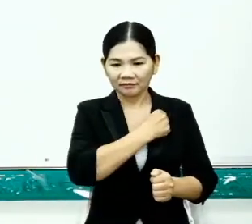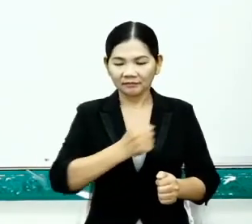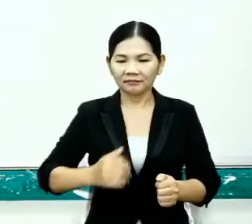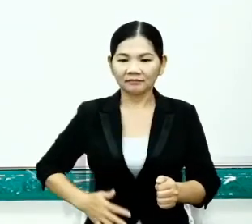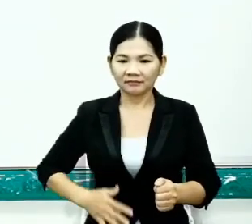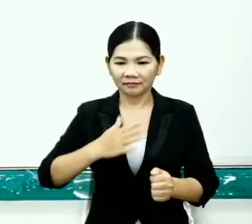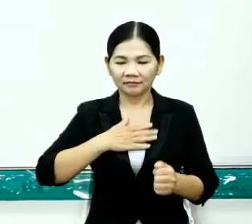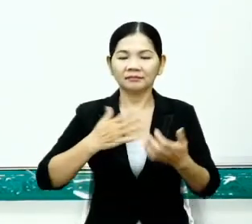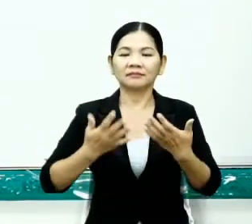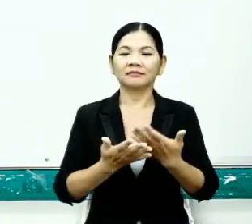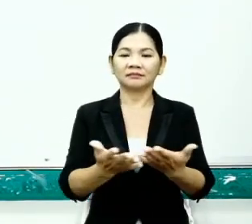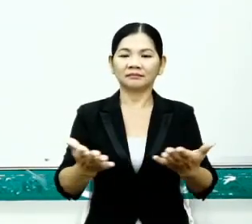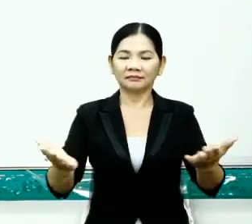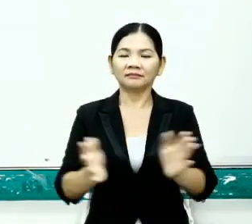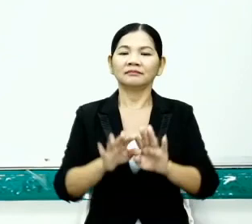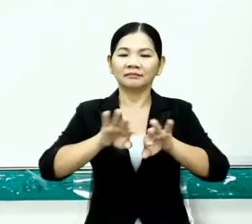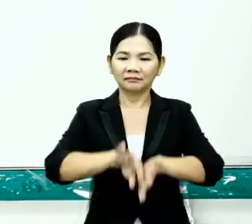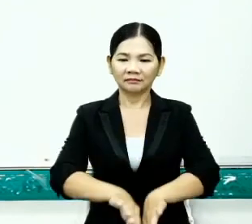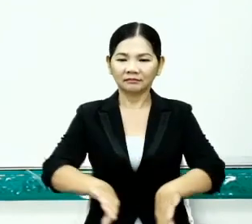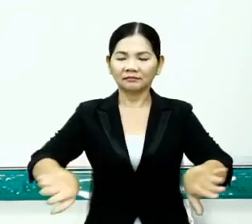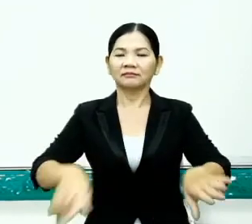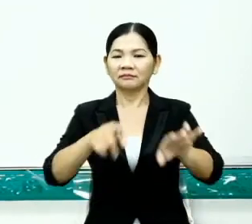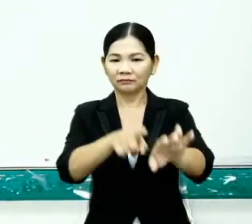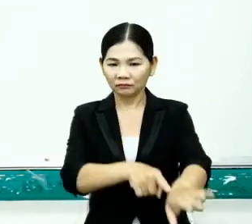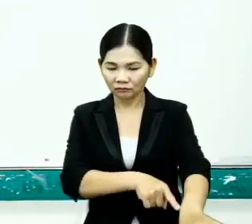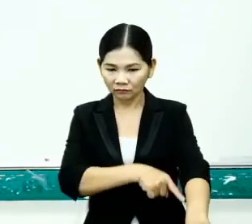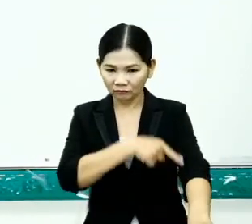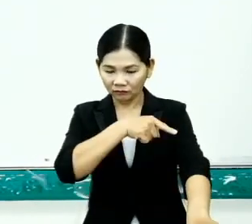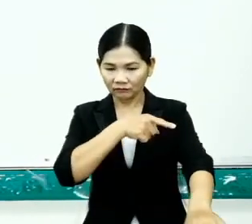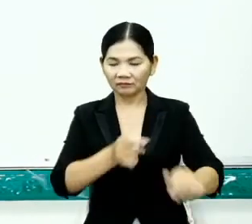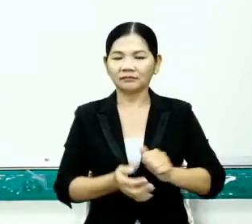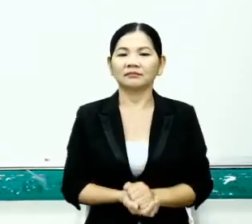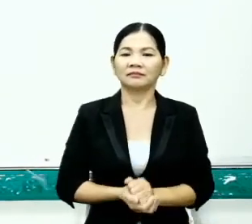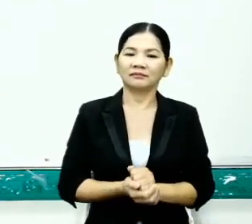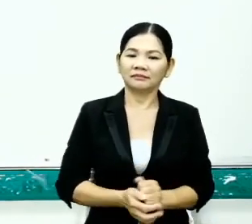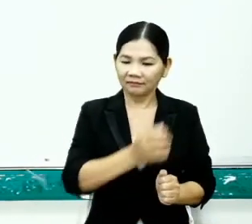កតាបខ្ញុំអើយខ្ញុំបាយញាំងយូ